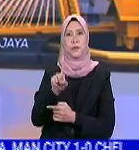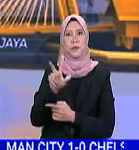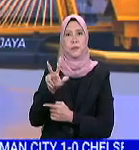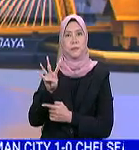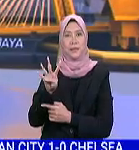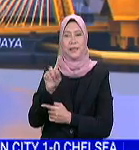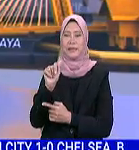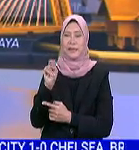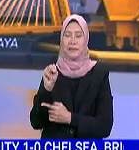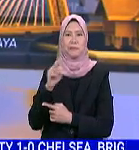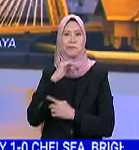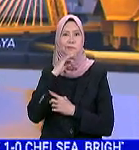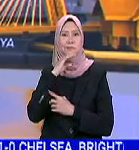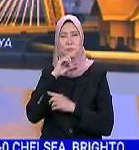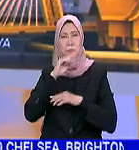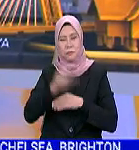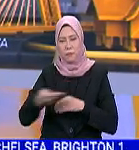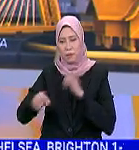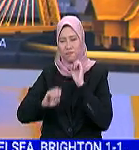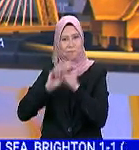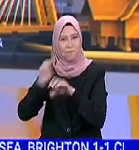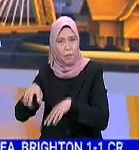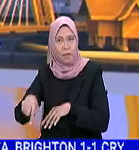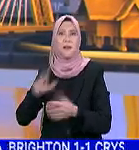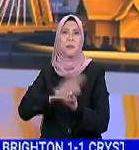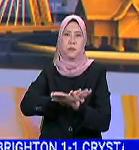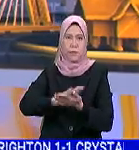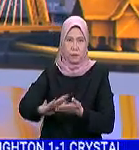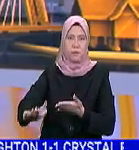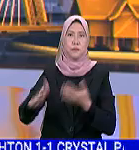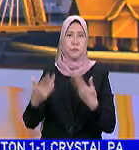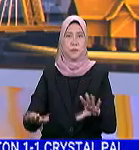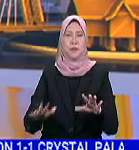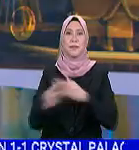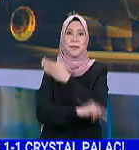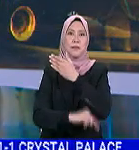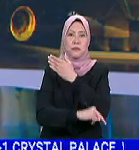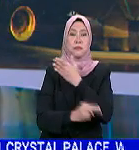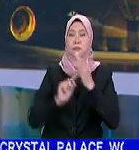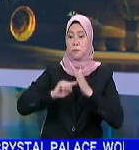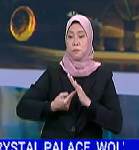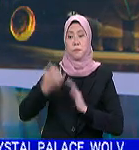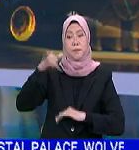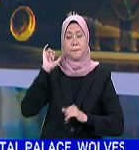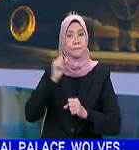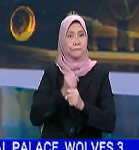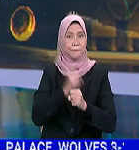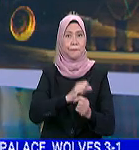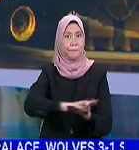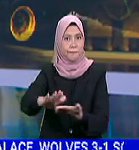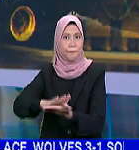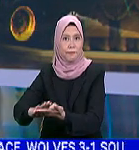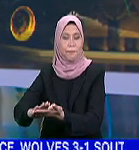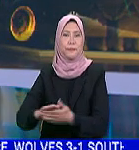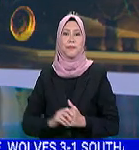85,134 tan sisa banjir telah dibersihkan di enam negeri yang terjejas bencana itu setakat semalam. Kerja-kerja